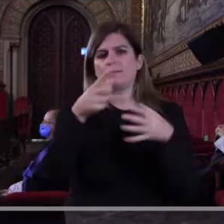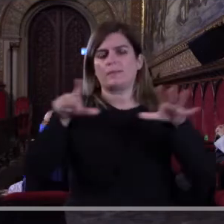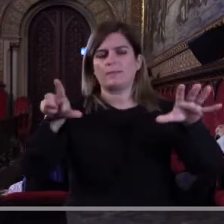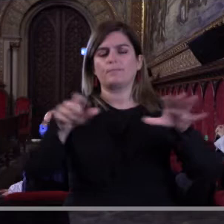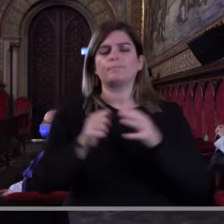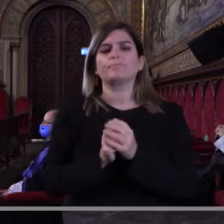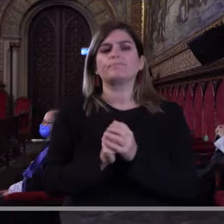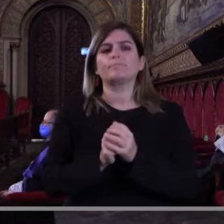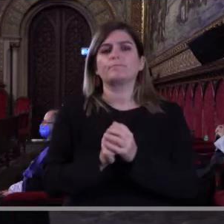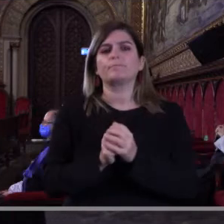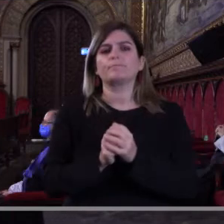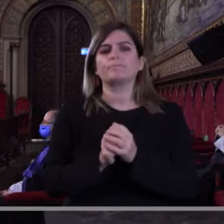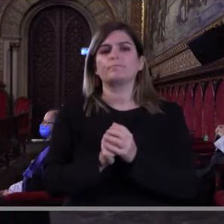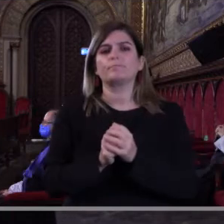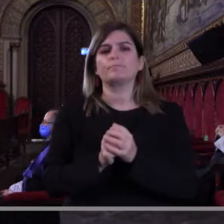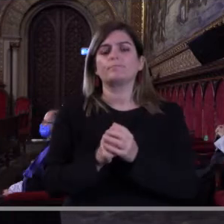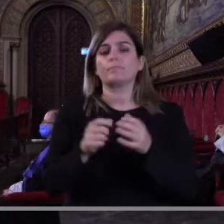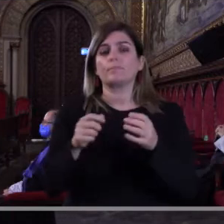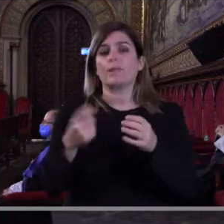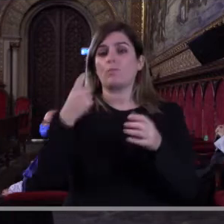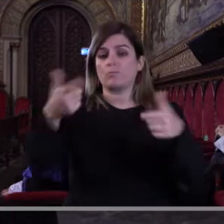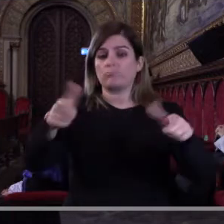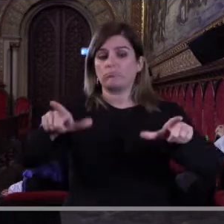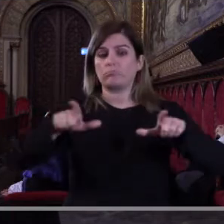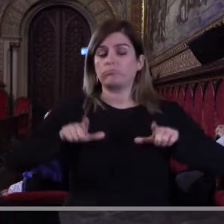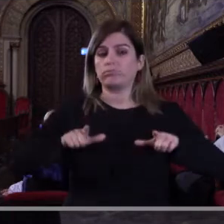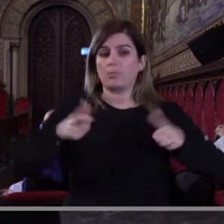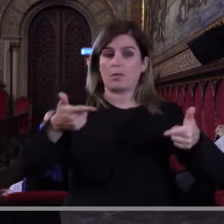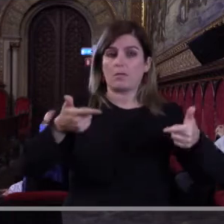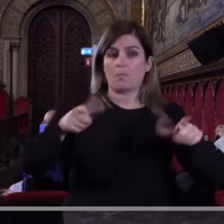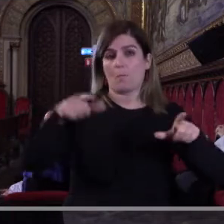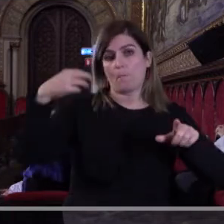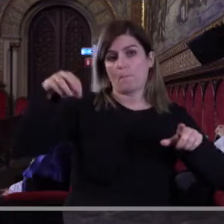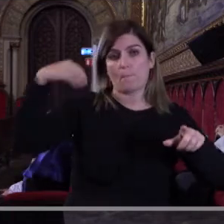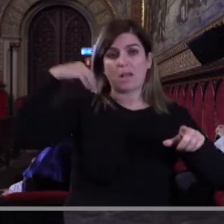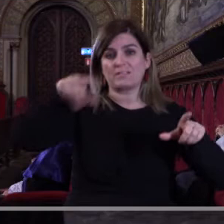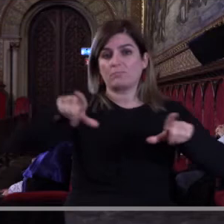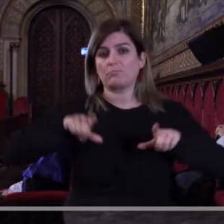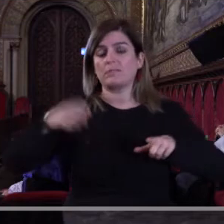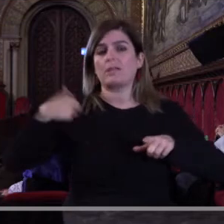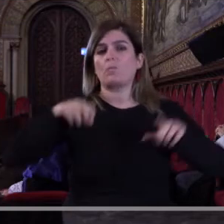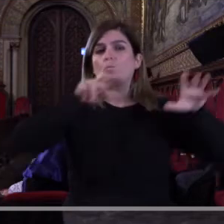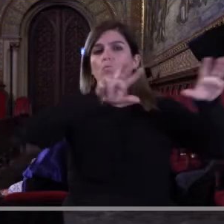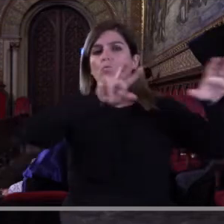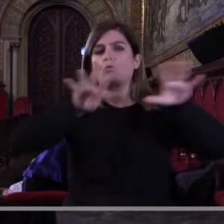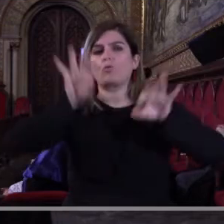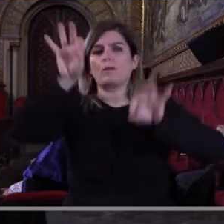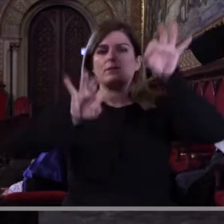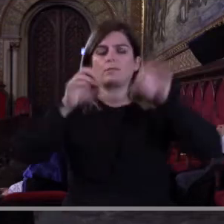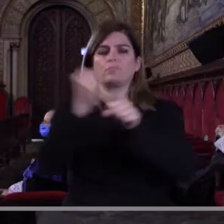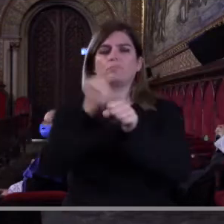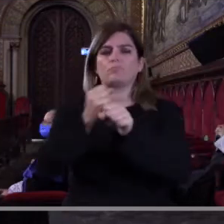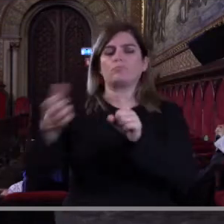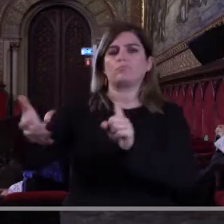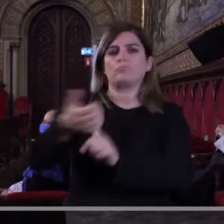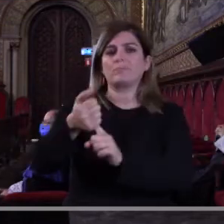concret, l'ocupació dels titulats, tant de grau com de màster, se situa al 89% i en el cas dels